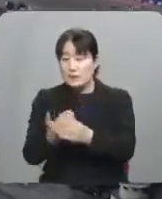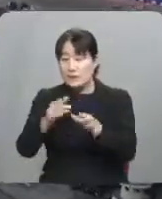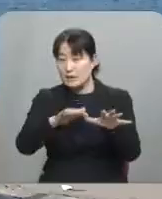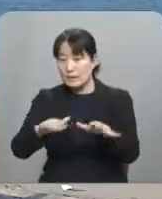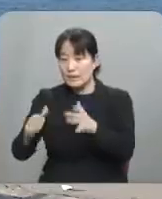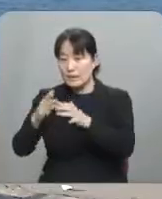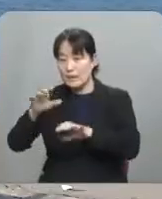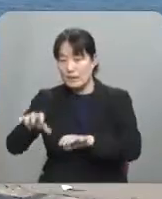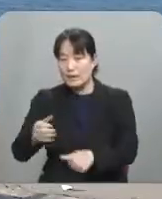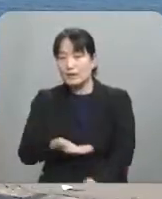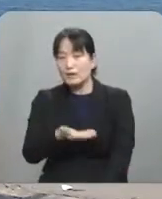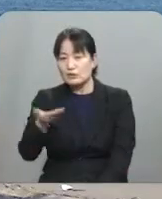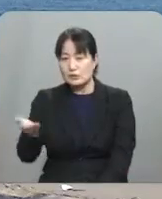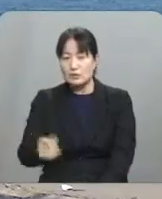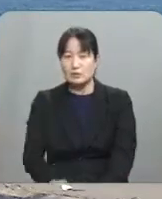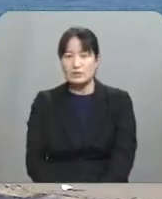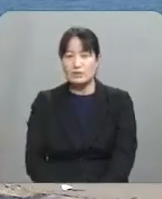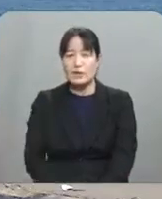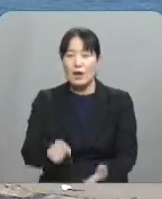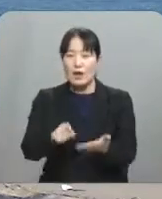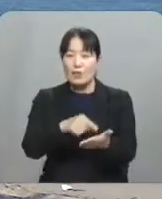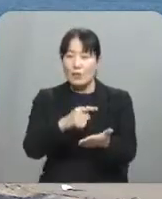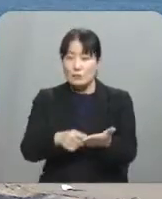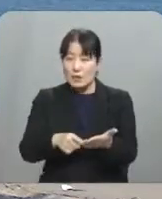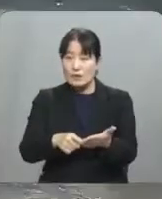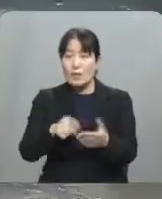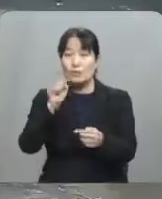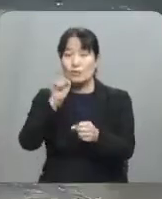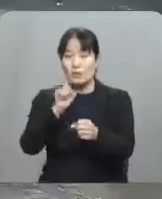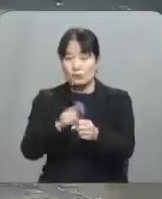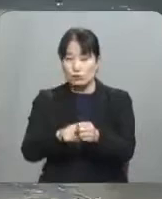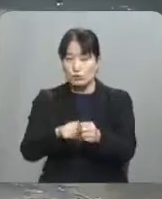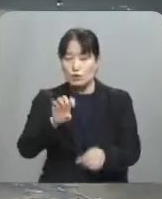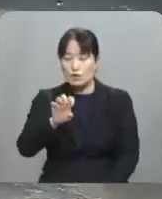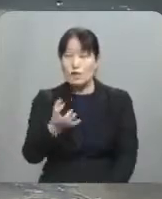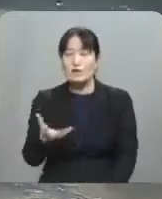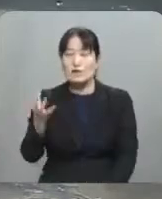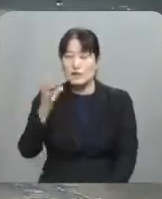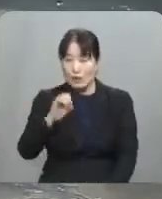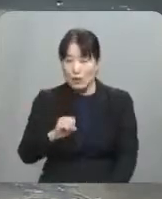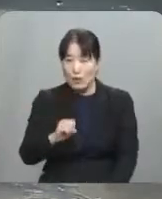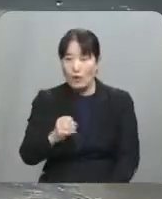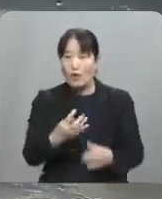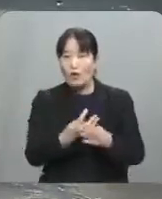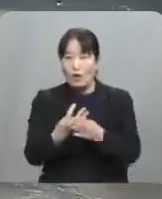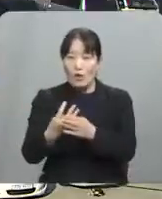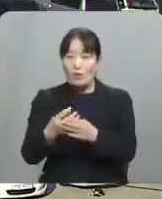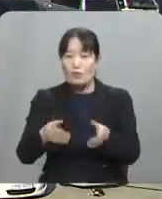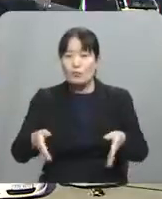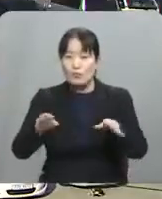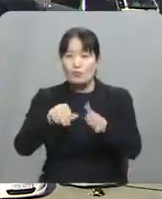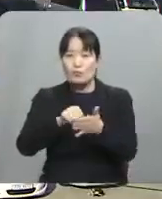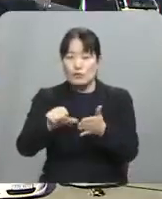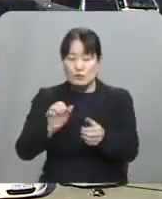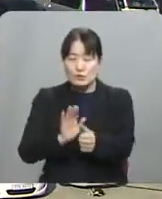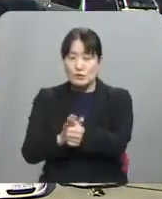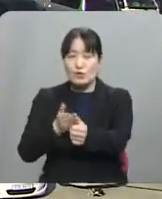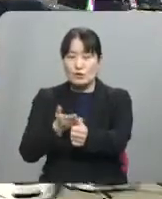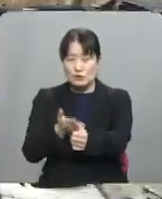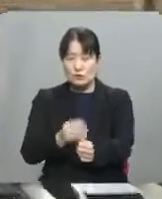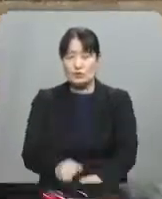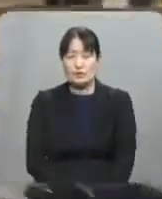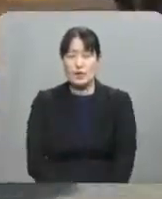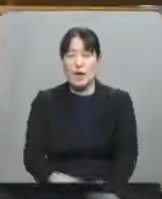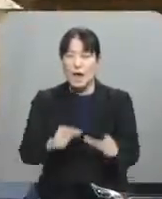있습니다. 블루파워는 그 보상으로 이 어촌계에 40억 원어치 현물을 지원하기로 약속했습니다. 이